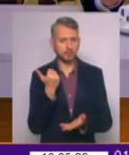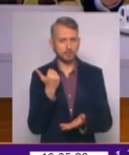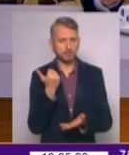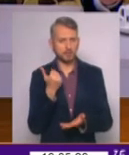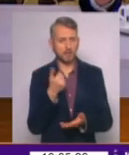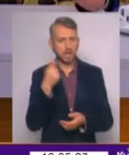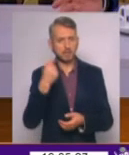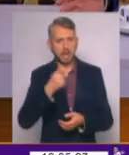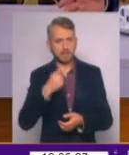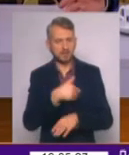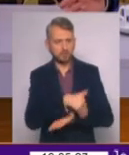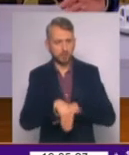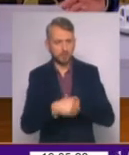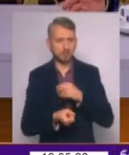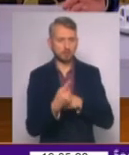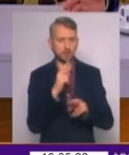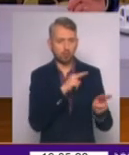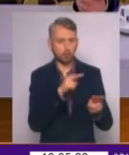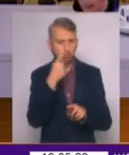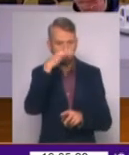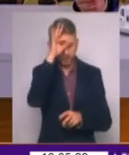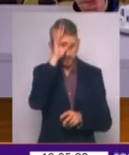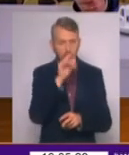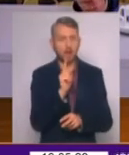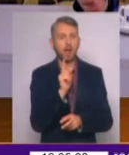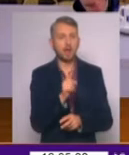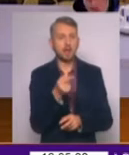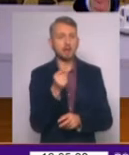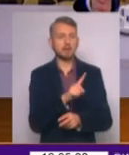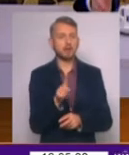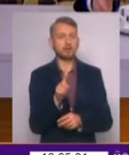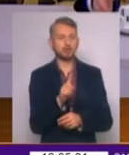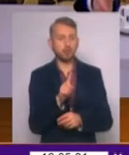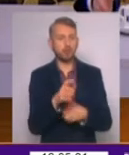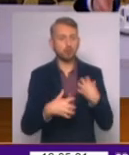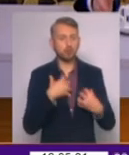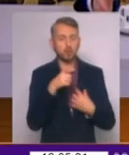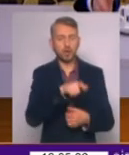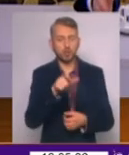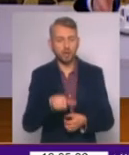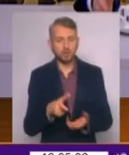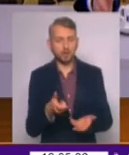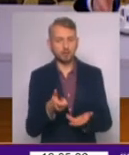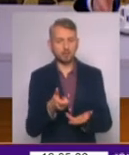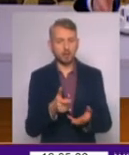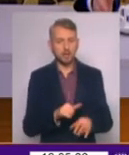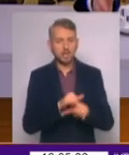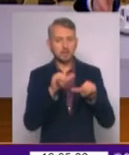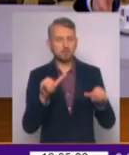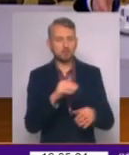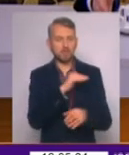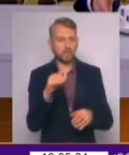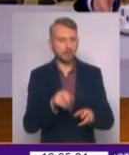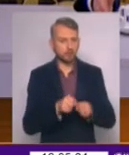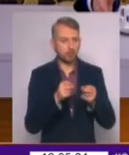ДАІ з вулиць, з'явилася патрульна поліція. Але те, що турбує громадян, да, збільшення рівня